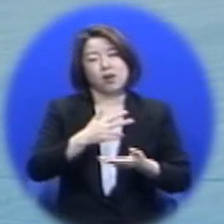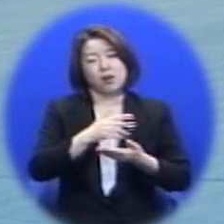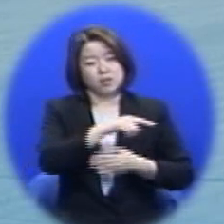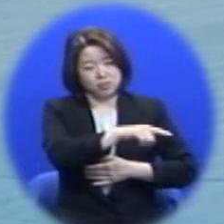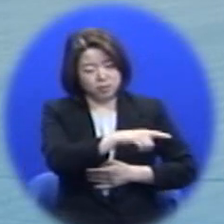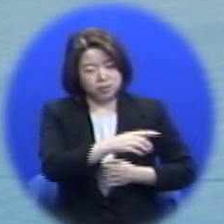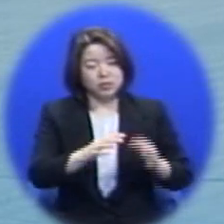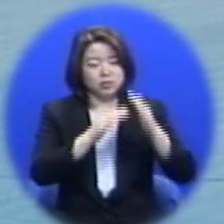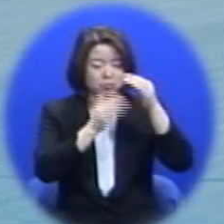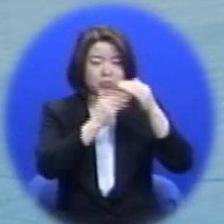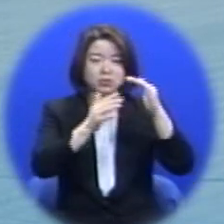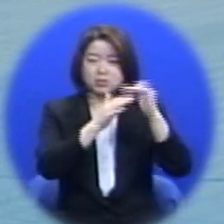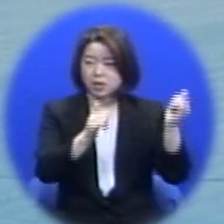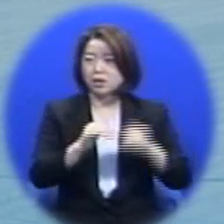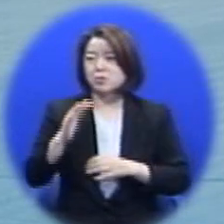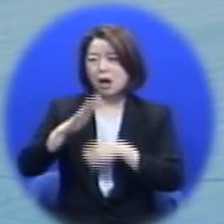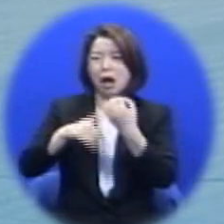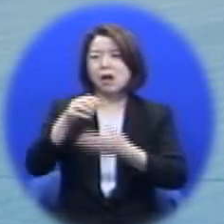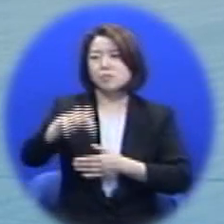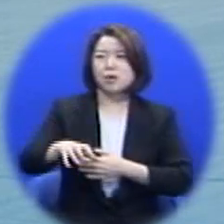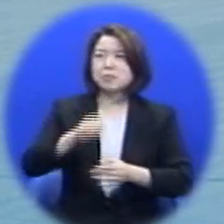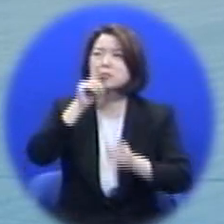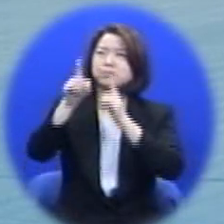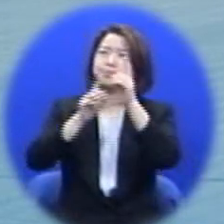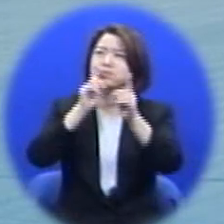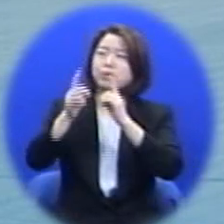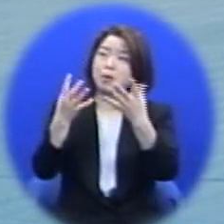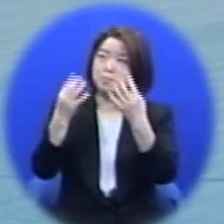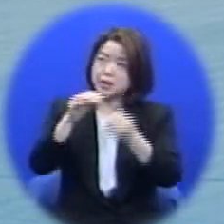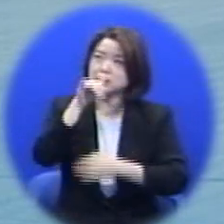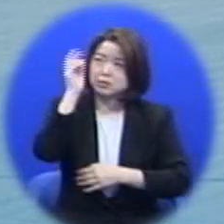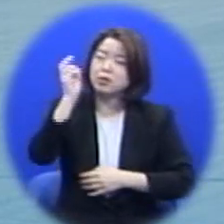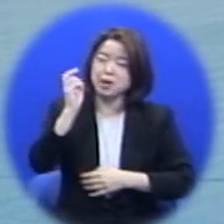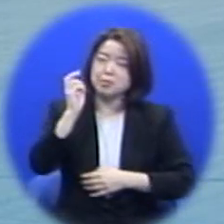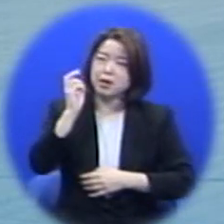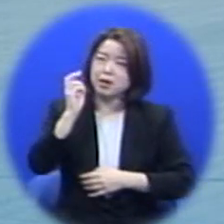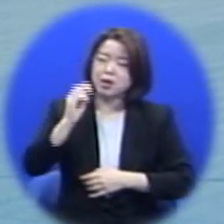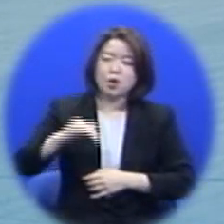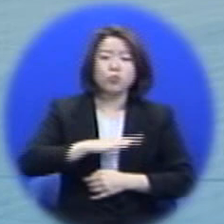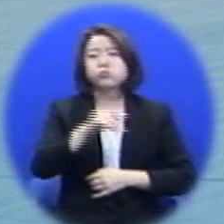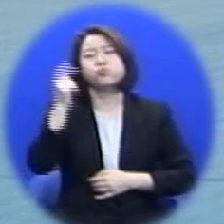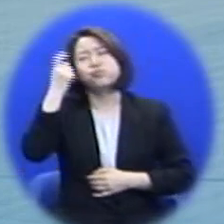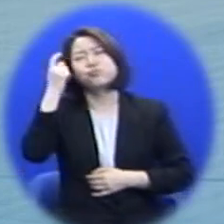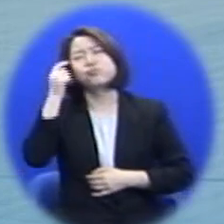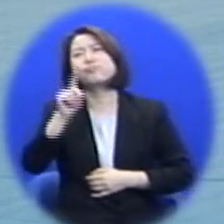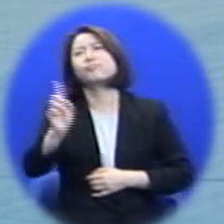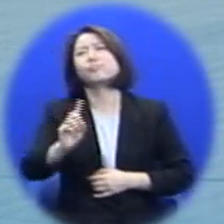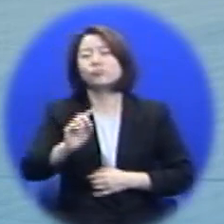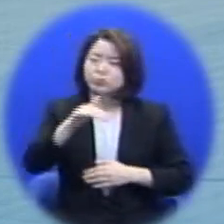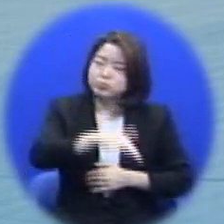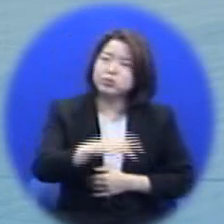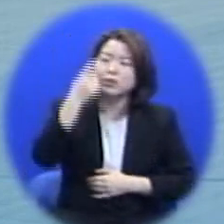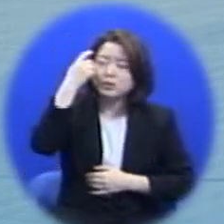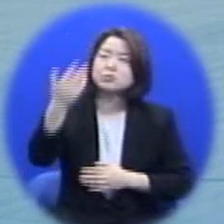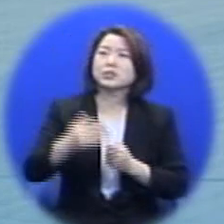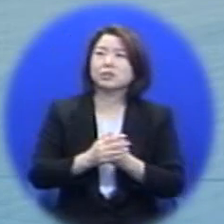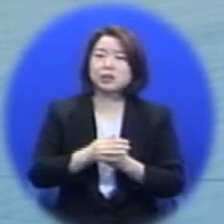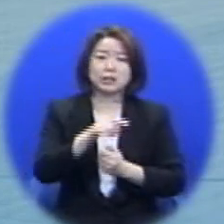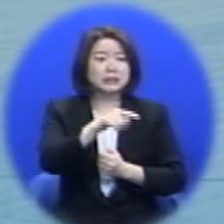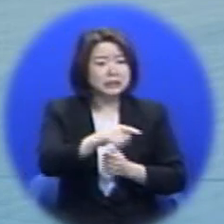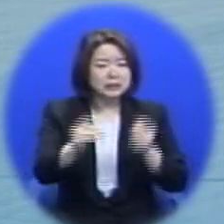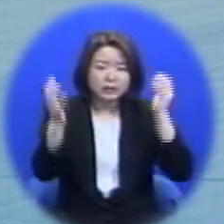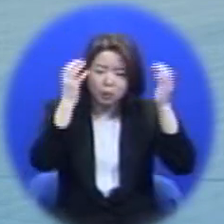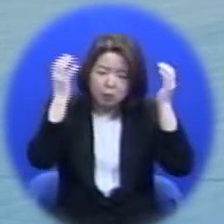겁니다. 하나님 우리가 괜히 이렇게 됐겠습니까? 지금 이 환난과 핍박을